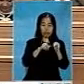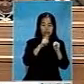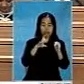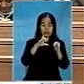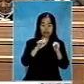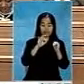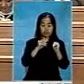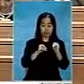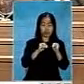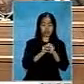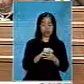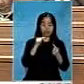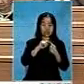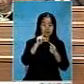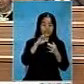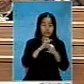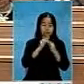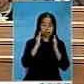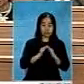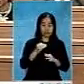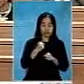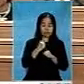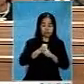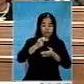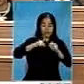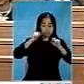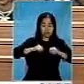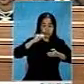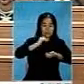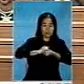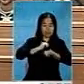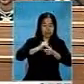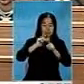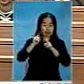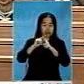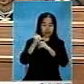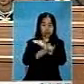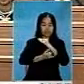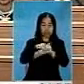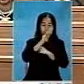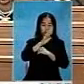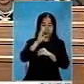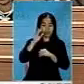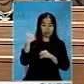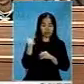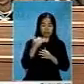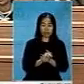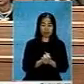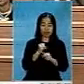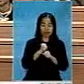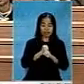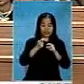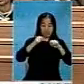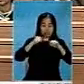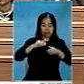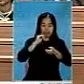190ซึ่งพูดถึงเรื่องการไปทำสนธิสัญญาและข้อตกลงต่างๆกับต่างประเทศหรือองค์กรระหว่างประเทศเ